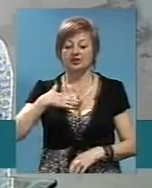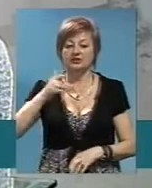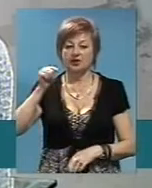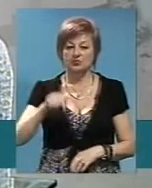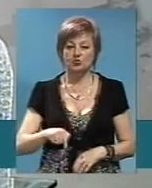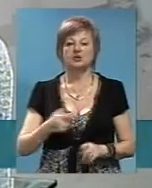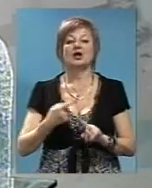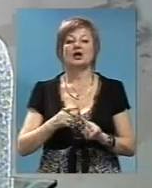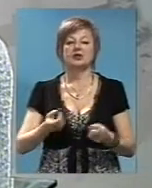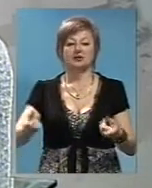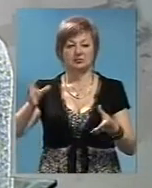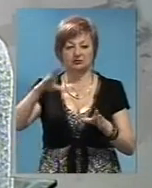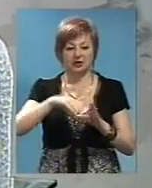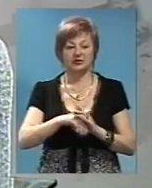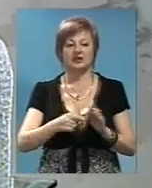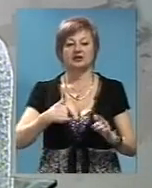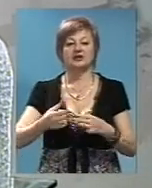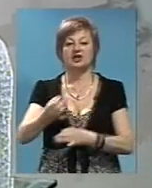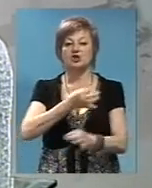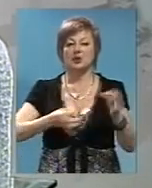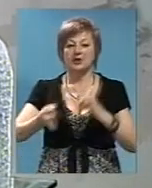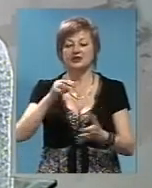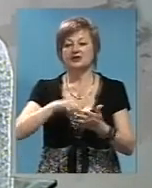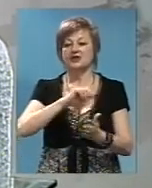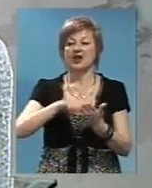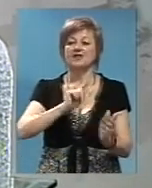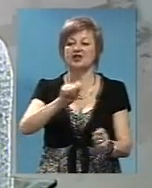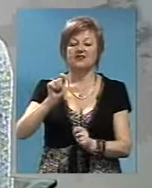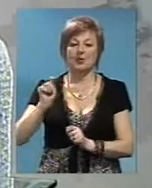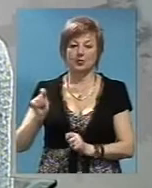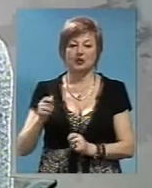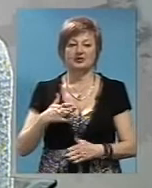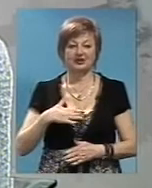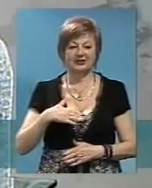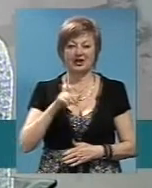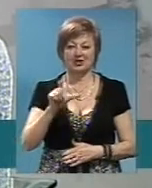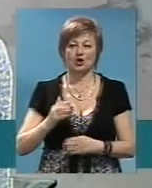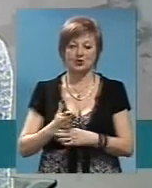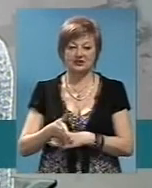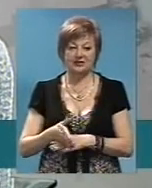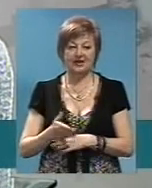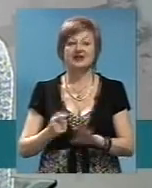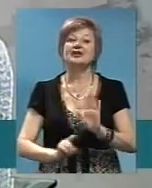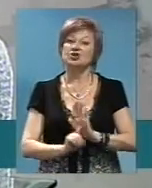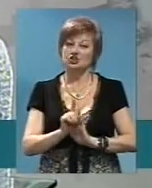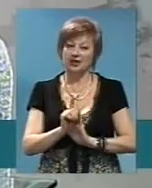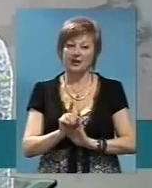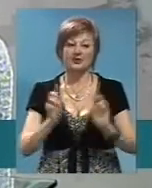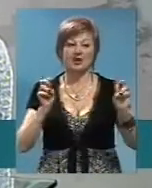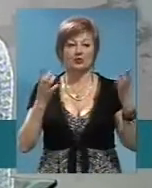студії, приєднуватись до нашої бесіди і ставити запитання до наших гостей. Тож, починаємо тему